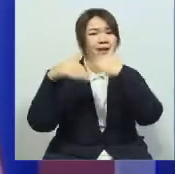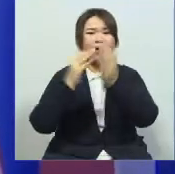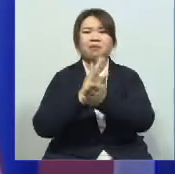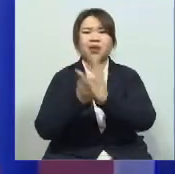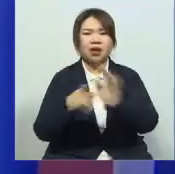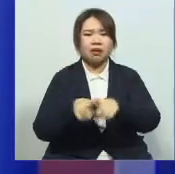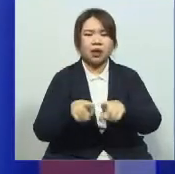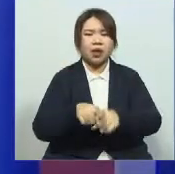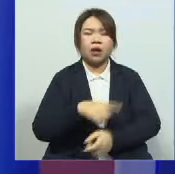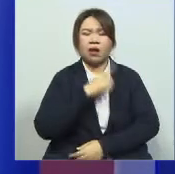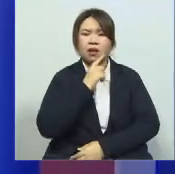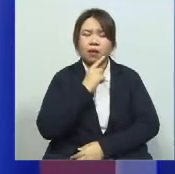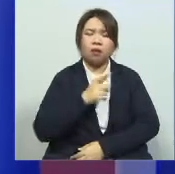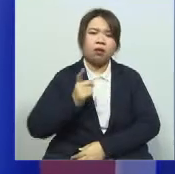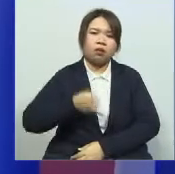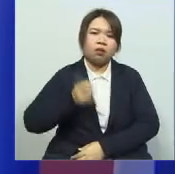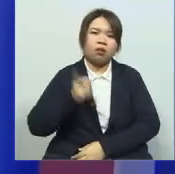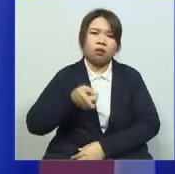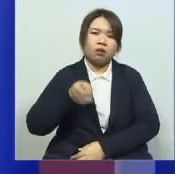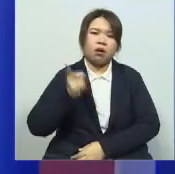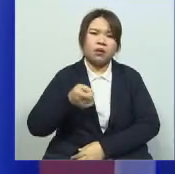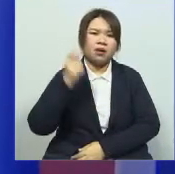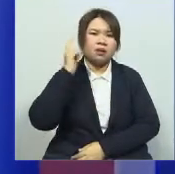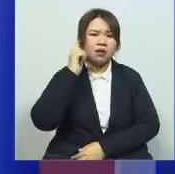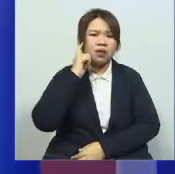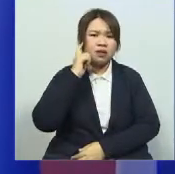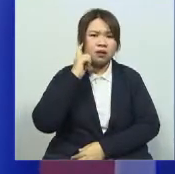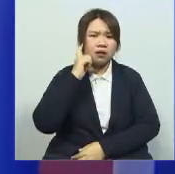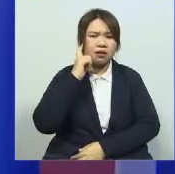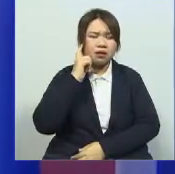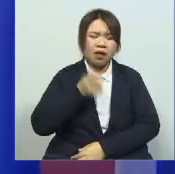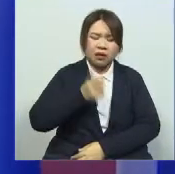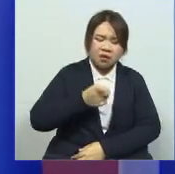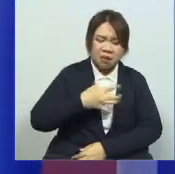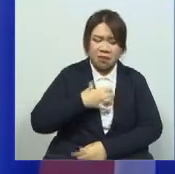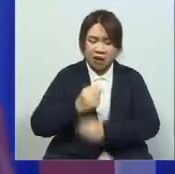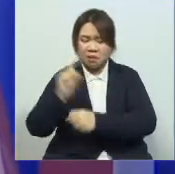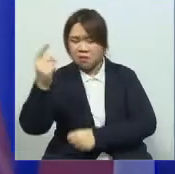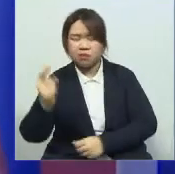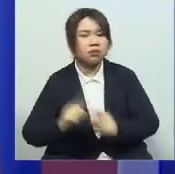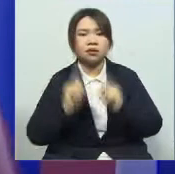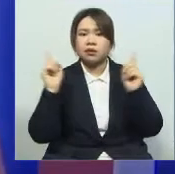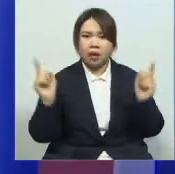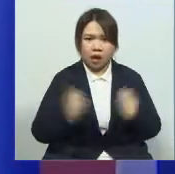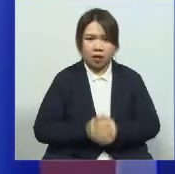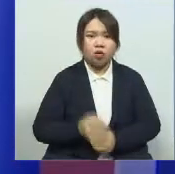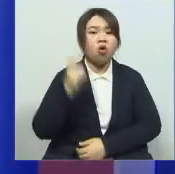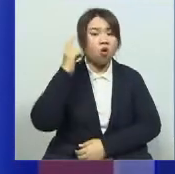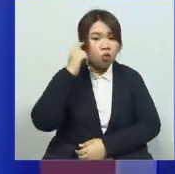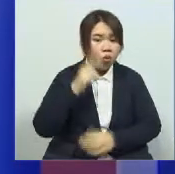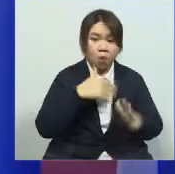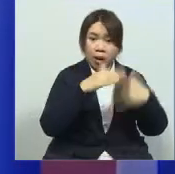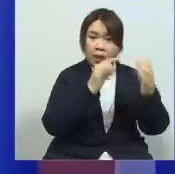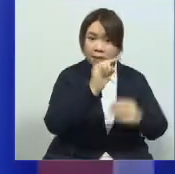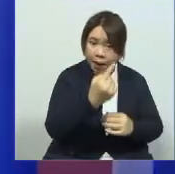ม่ใช่จะเป็นการพัฒนารูปแบบเดิมๆเพื่อหวังจะเป็นความเปลี่ยนแปลงแบบใหม่มันก็คงไม่ได้ใช่ไหมครับก็ควรจะรู้เทรนด์พัฒนาเศรษฐกิ